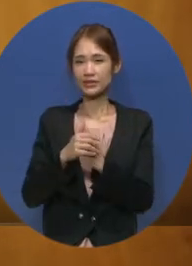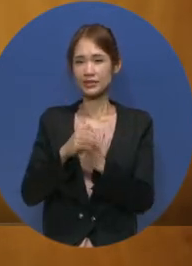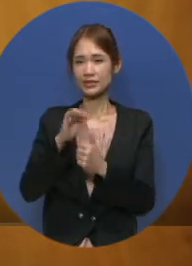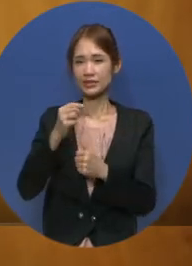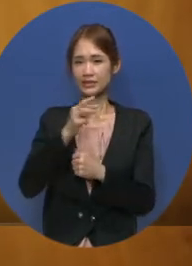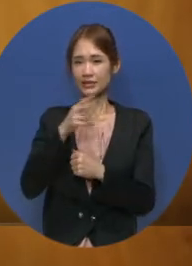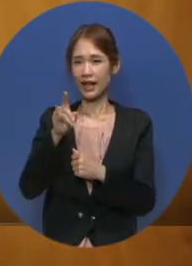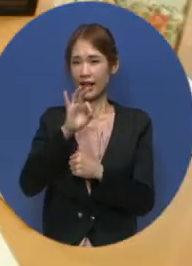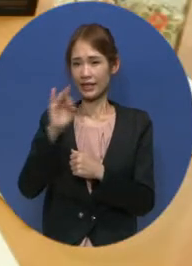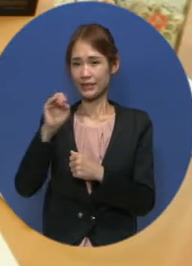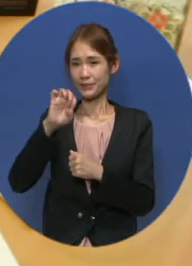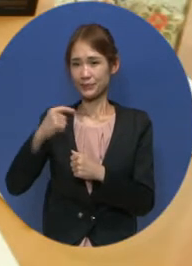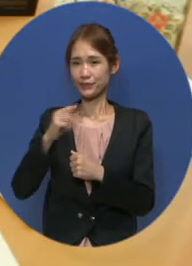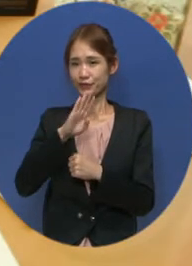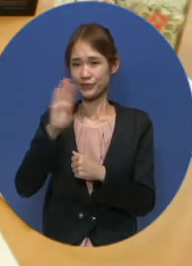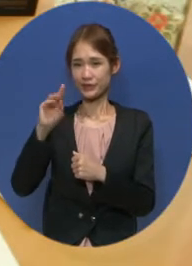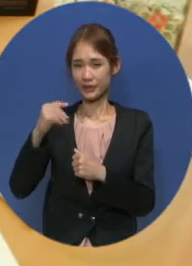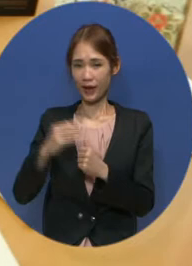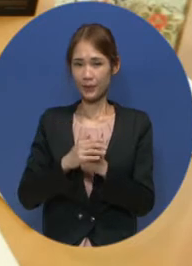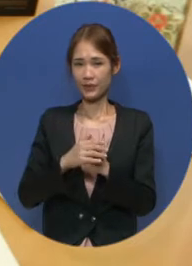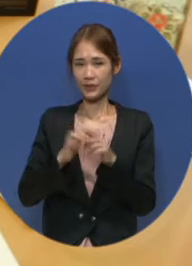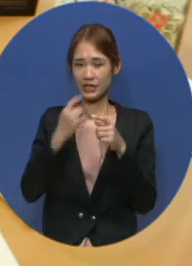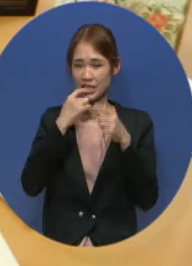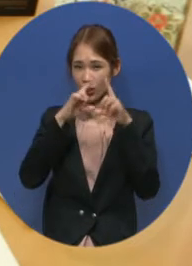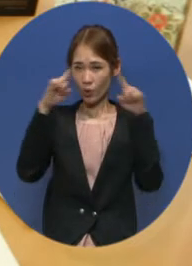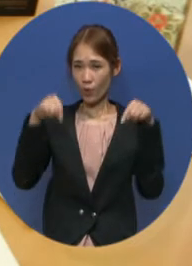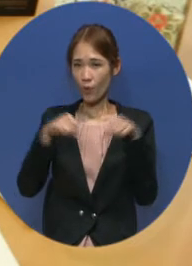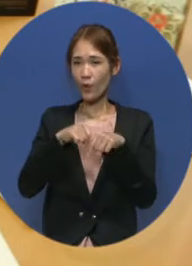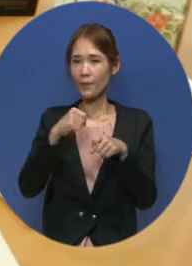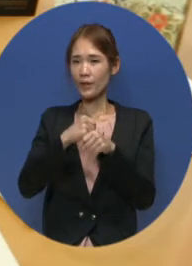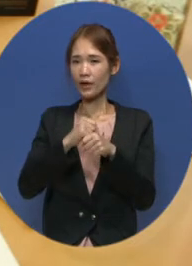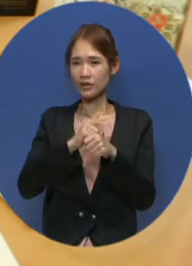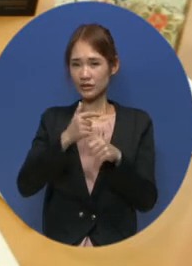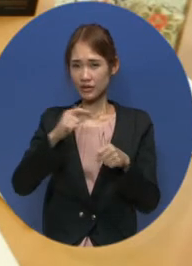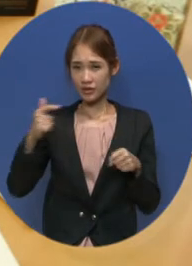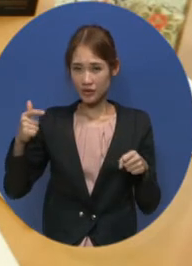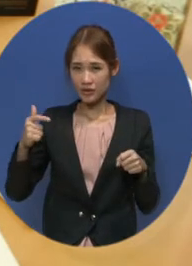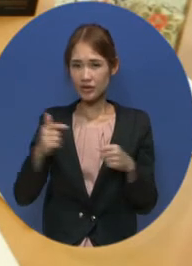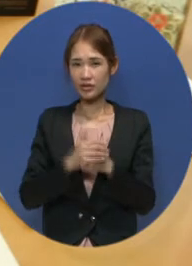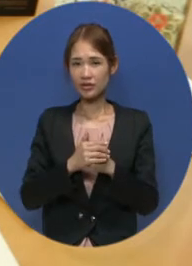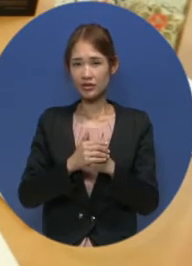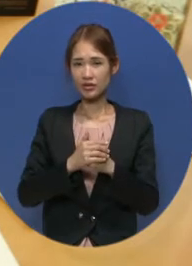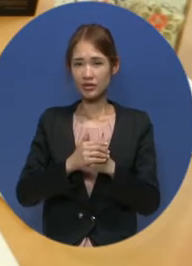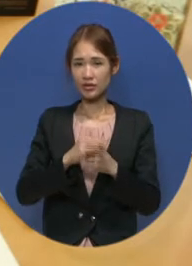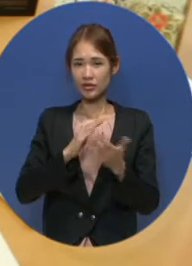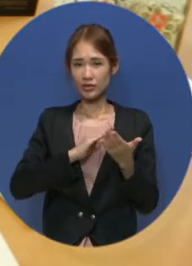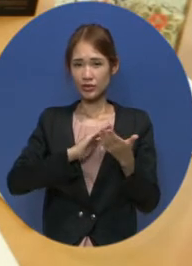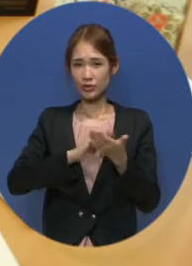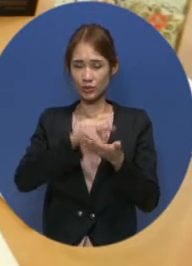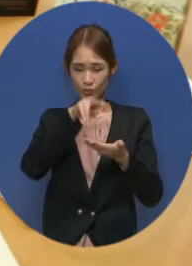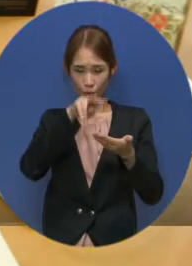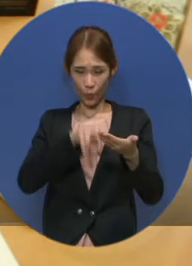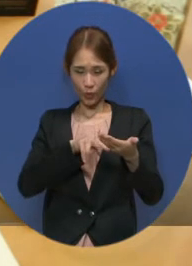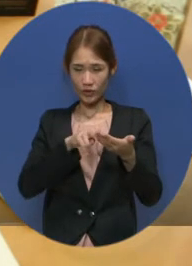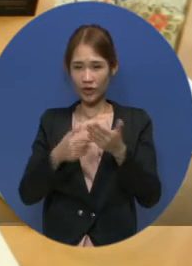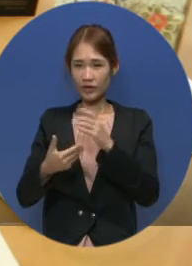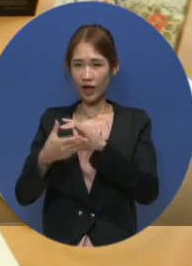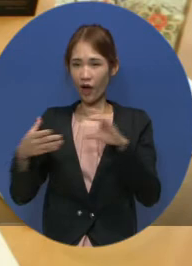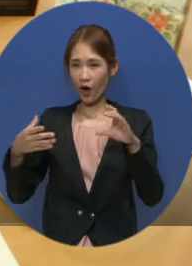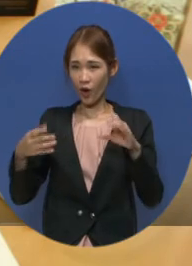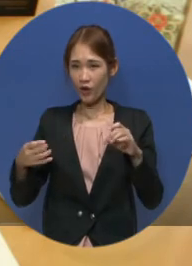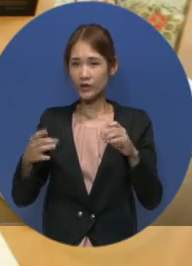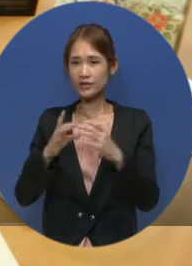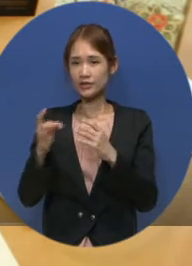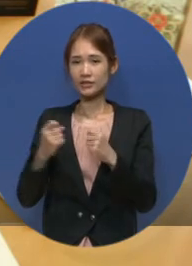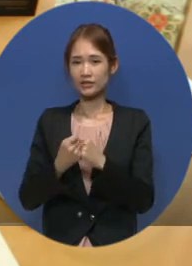있습니다. 종이로 만들 수 있는 게 되게 다양한데 네네. 독서대나 거치대를 선택하신 이유가 있나요? 독서대나